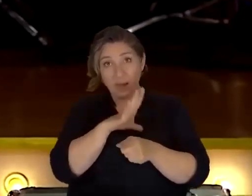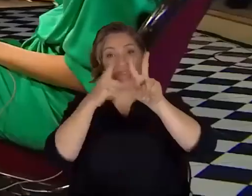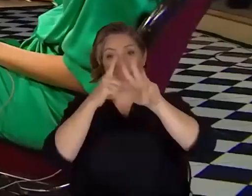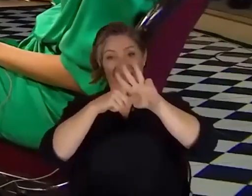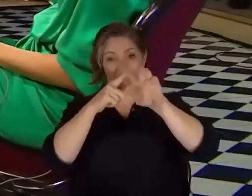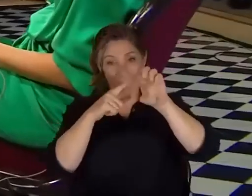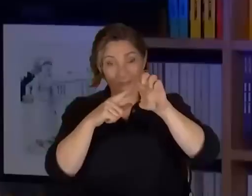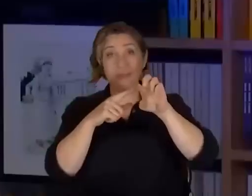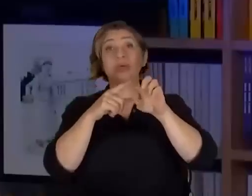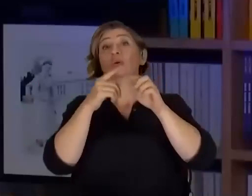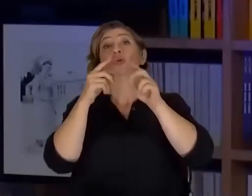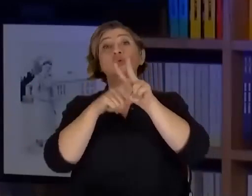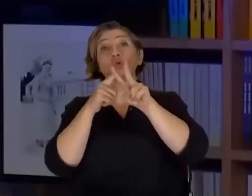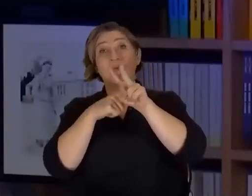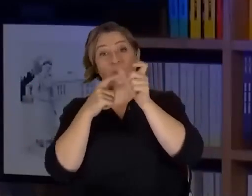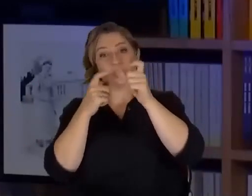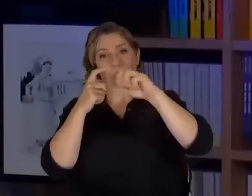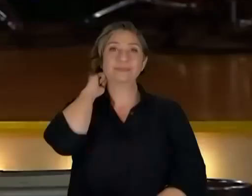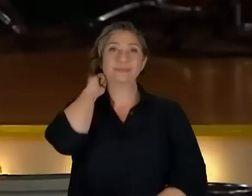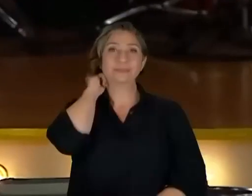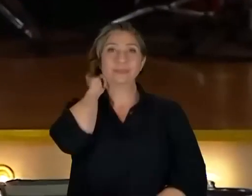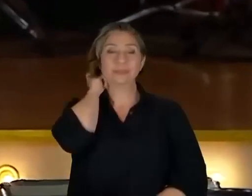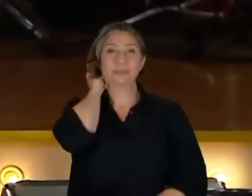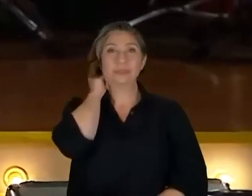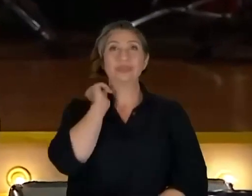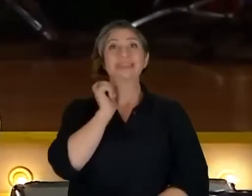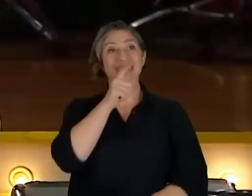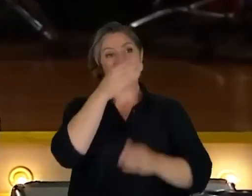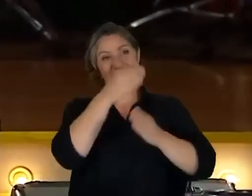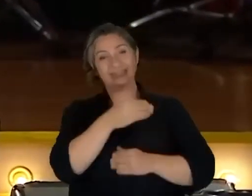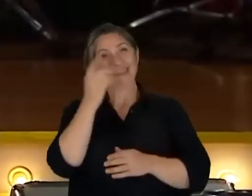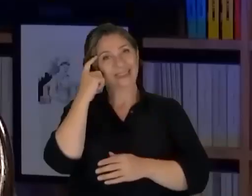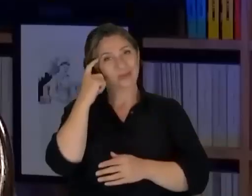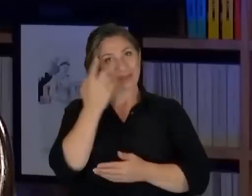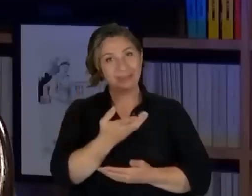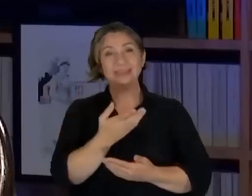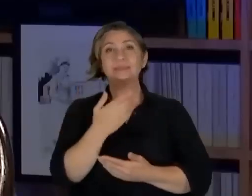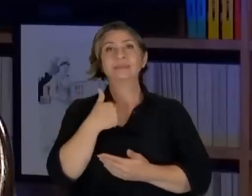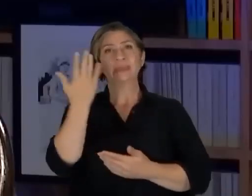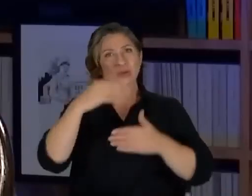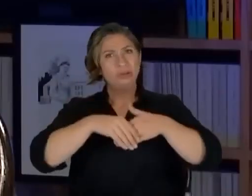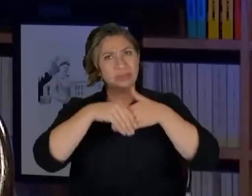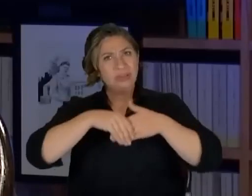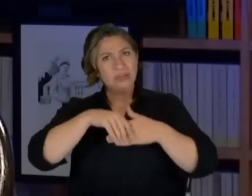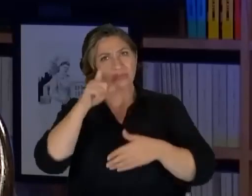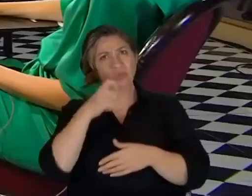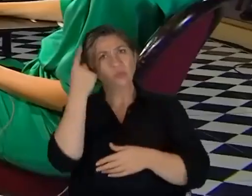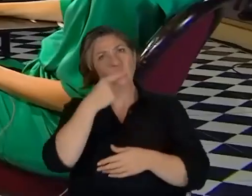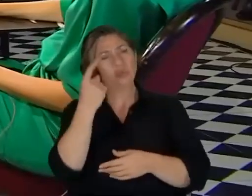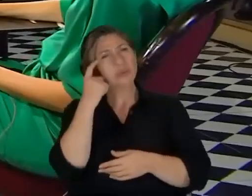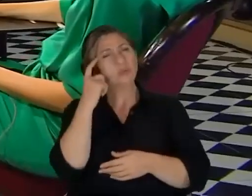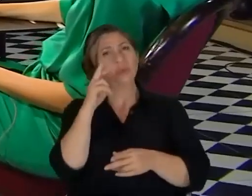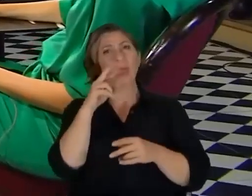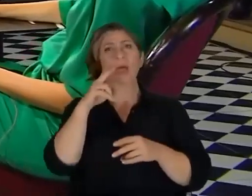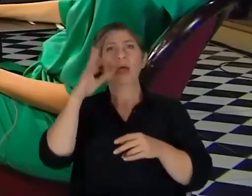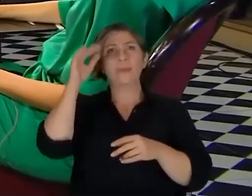burada? Aynen o. Öyle mi? Evet. Peki, şimdi sizi tanıyacağız. Evet. Biz daha önce tanıştık mı? Bana çok tanıdık geliyorsun.